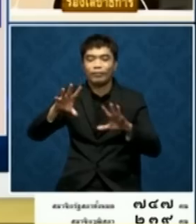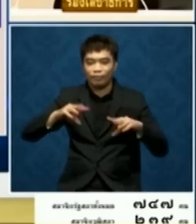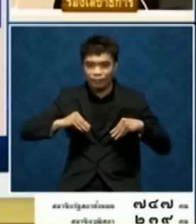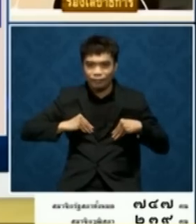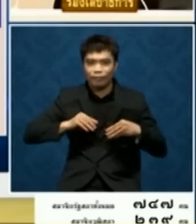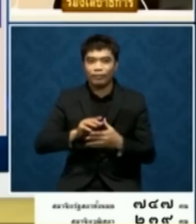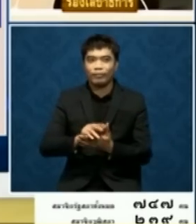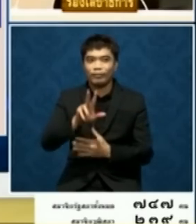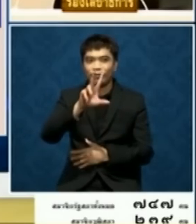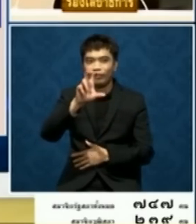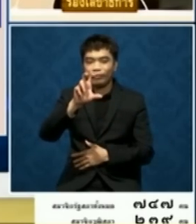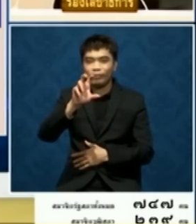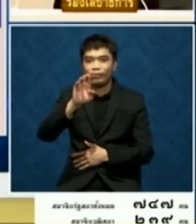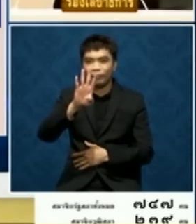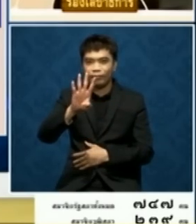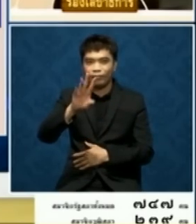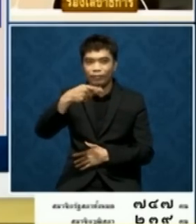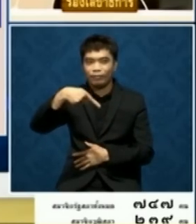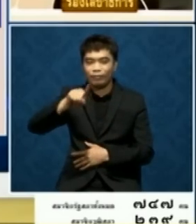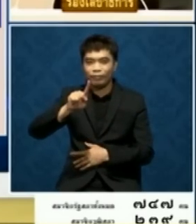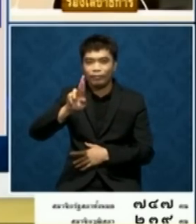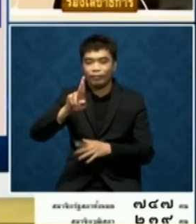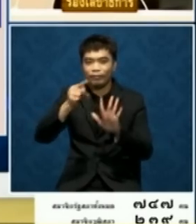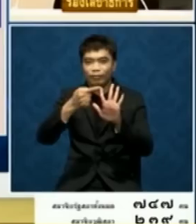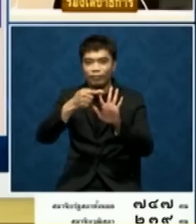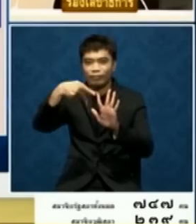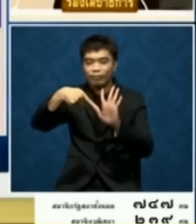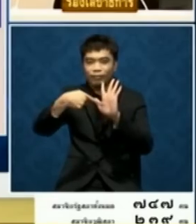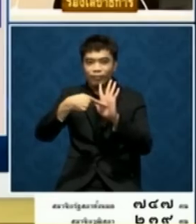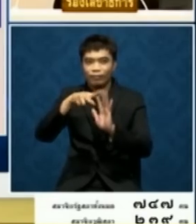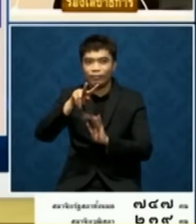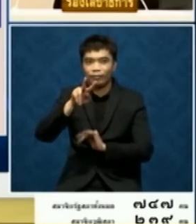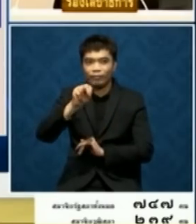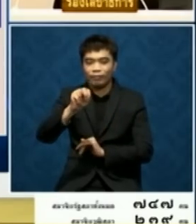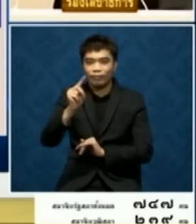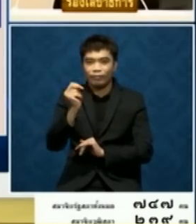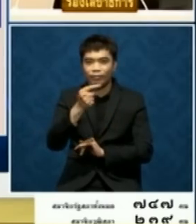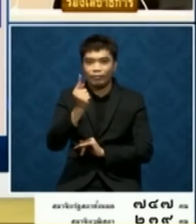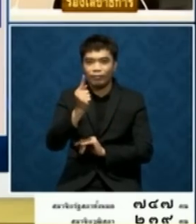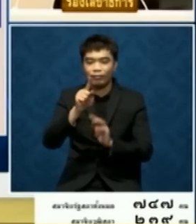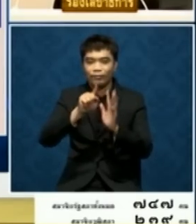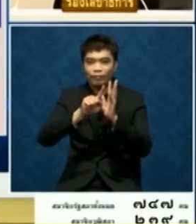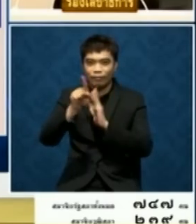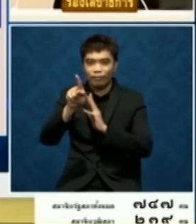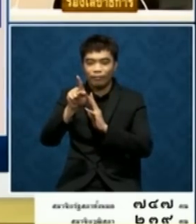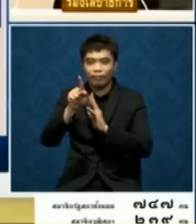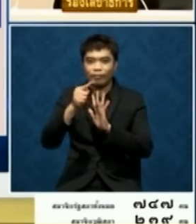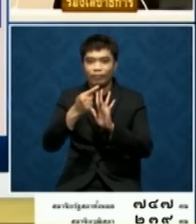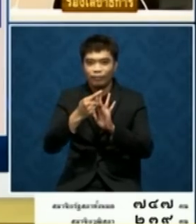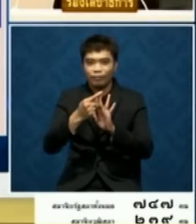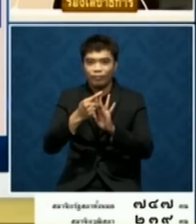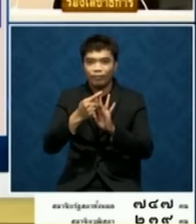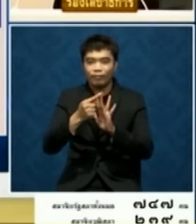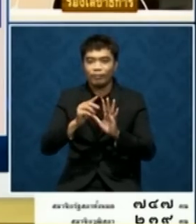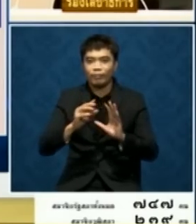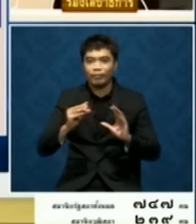เสียงเมื่อไหร่ผมเชื่อว่าก็น่าจะมีการเตรียมความพร้อมในส่วนของคุณ60แล้วนะฮะตอนนี้นะผมก็คุยไปแล้วก็คะแนนก็ไล่มาเรื่อยๆ